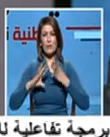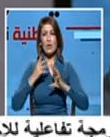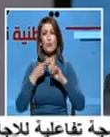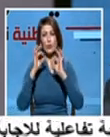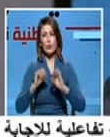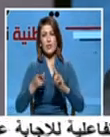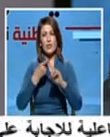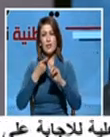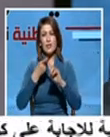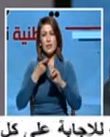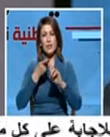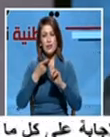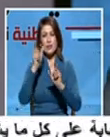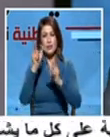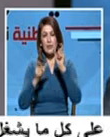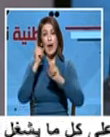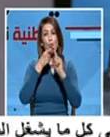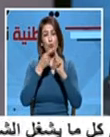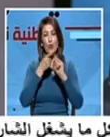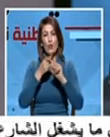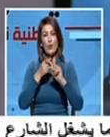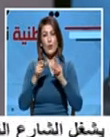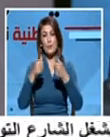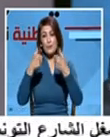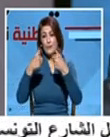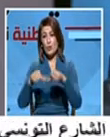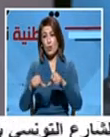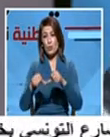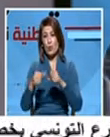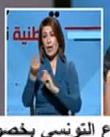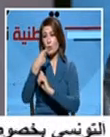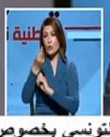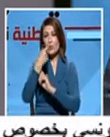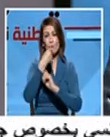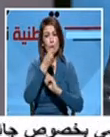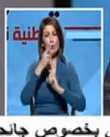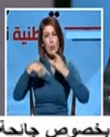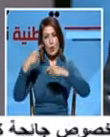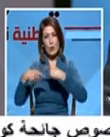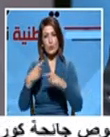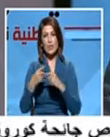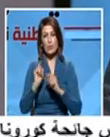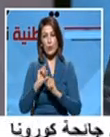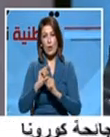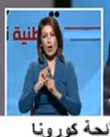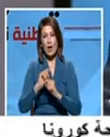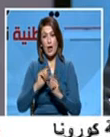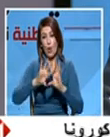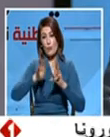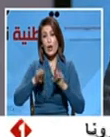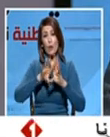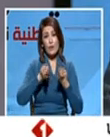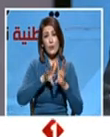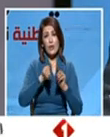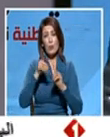الطبيب. هذه حاجة معناتها مهمة، يقعدوا في نفس الدواء ياخذوه كيوفيلهم الكونتيتي. صحيت حاجة مهمة